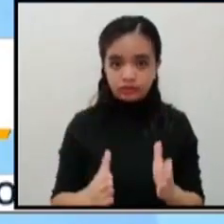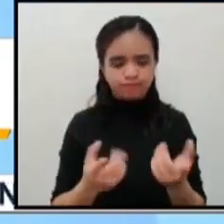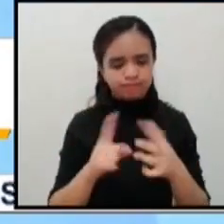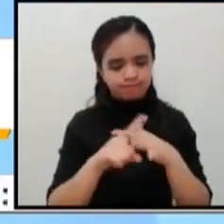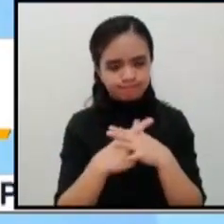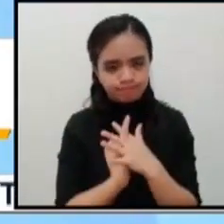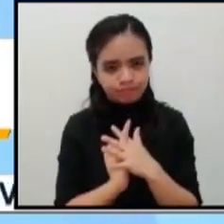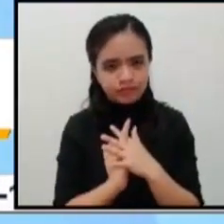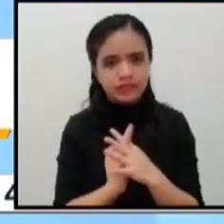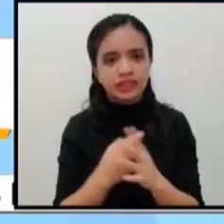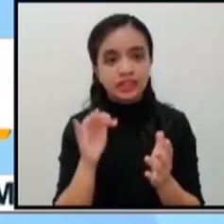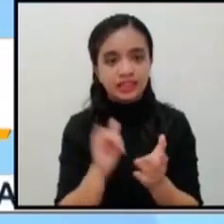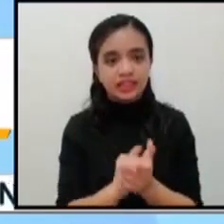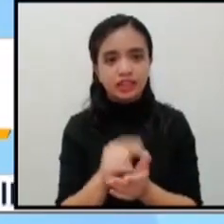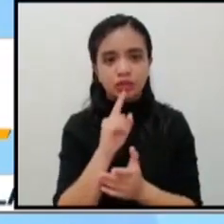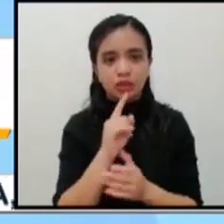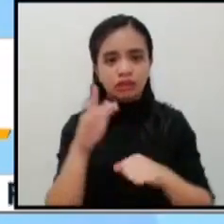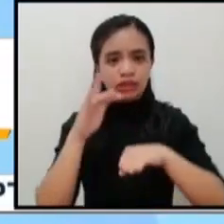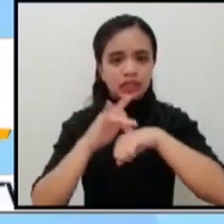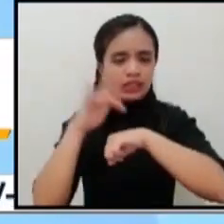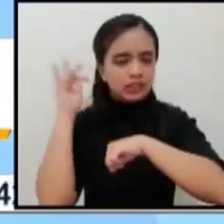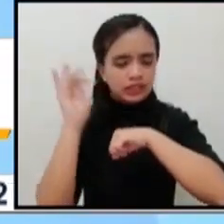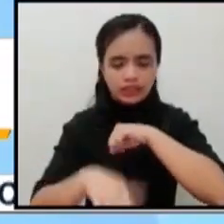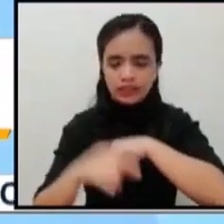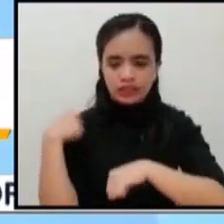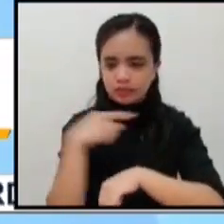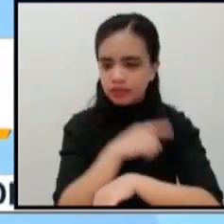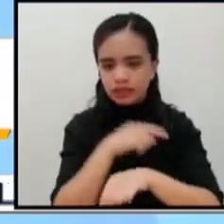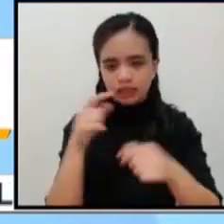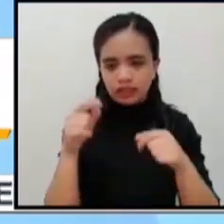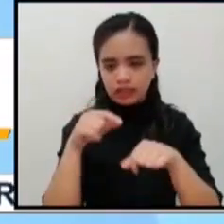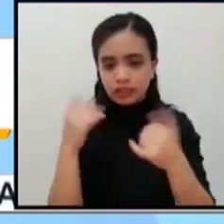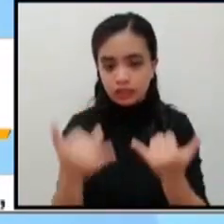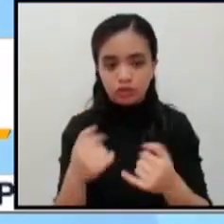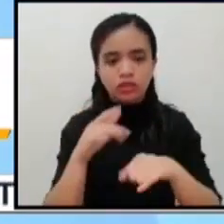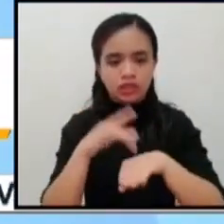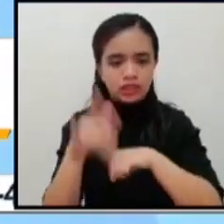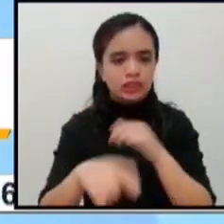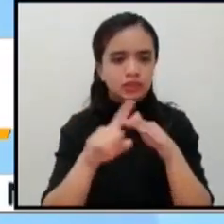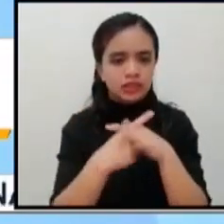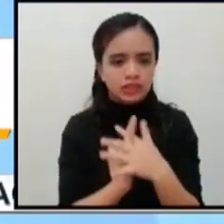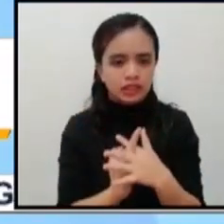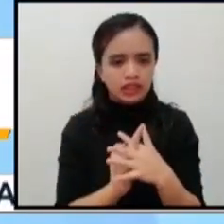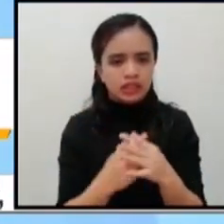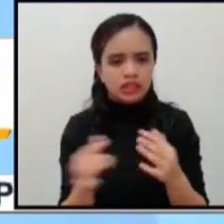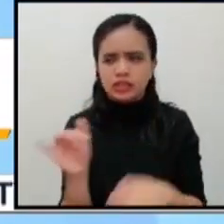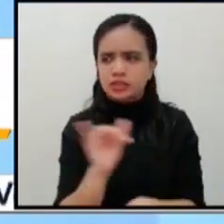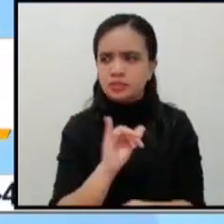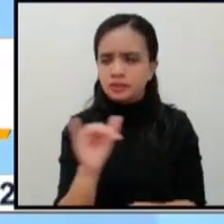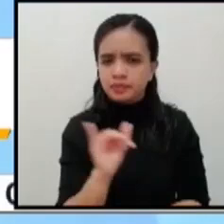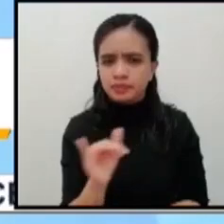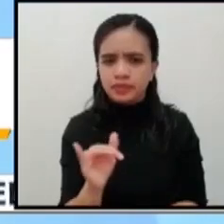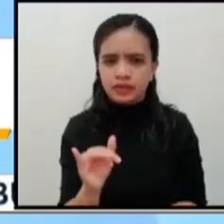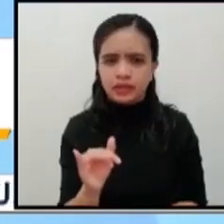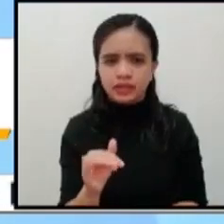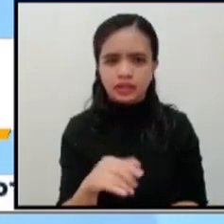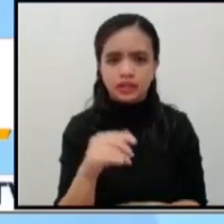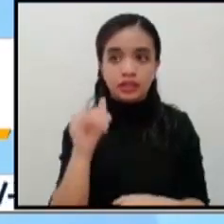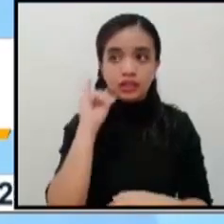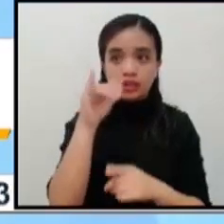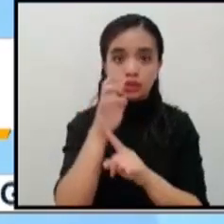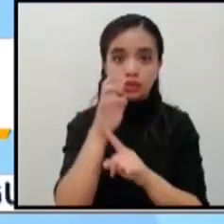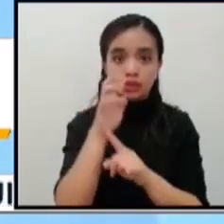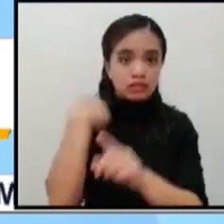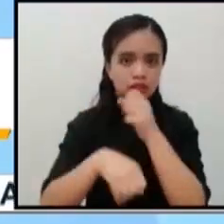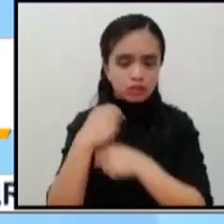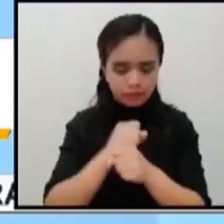na nga yung pinakamaagang panahon na nag-start kami ng Sinakulo namin na parang half of pagpasok pa lang ng June last year, nagko-conceptualize na ng script,